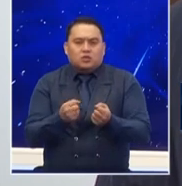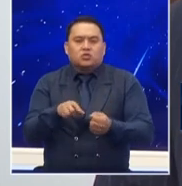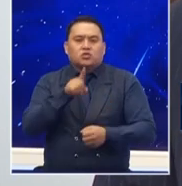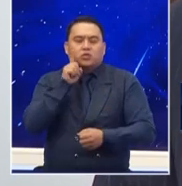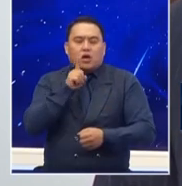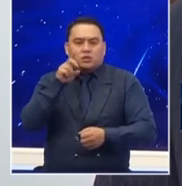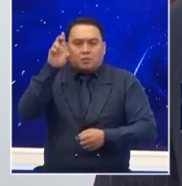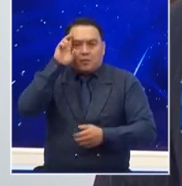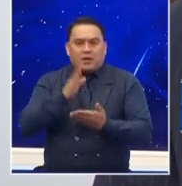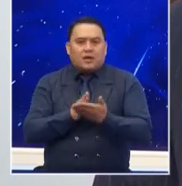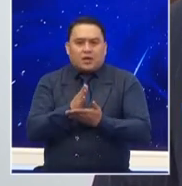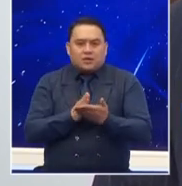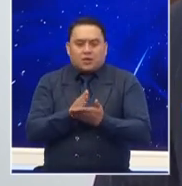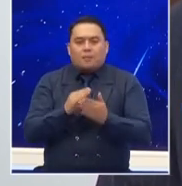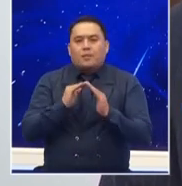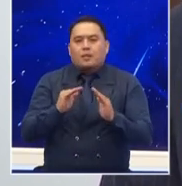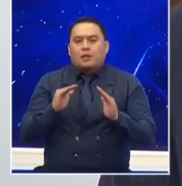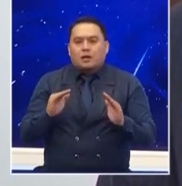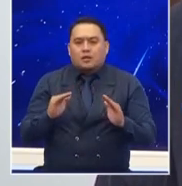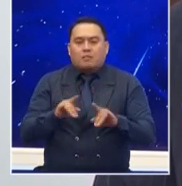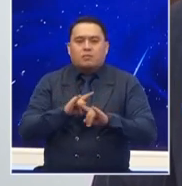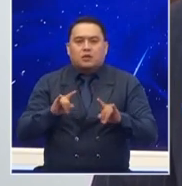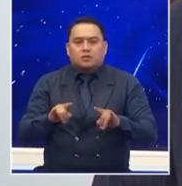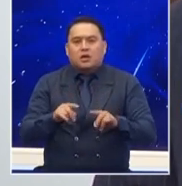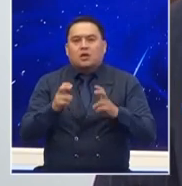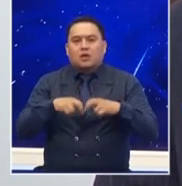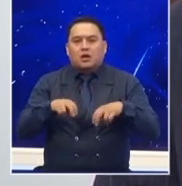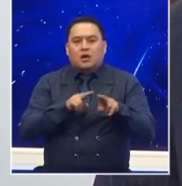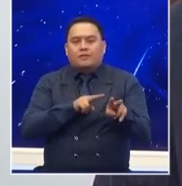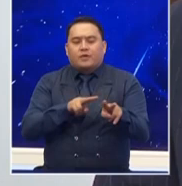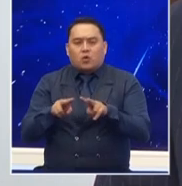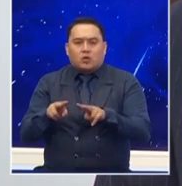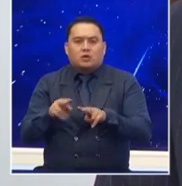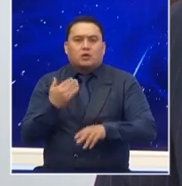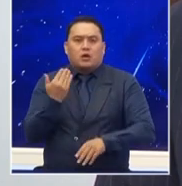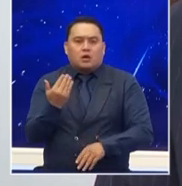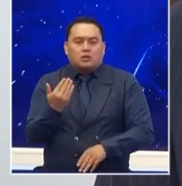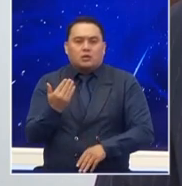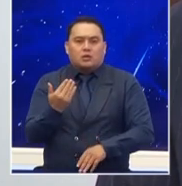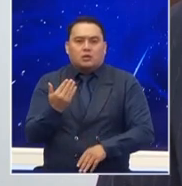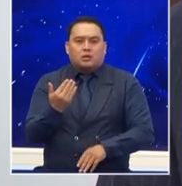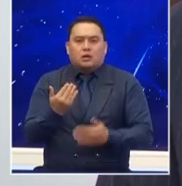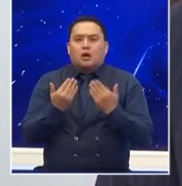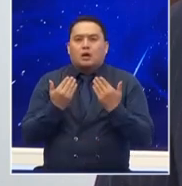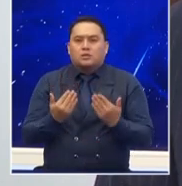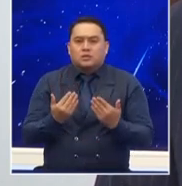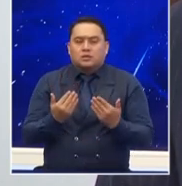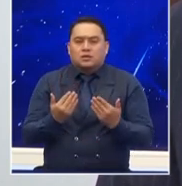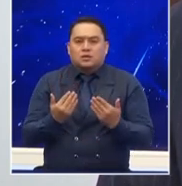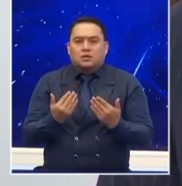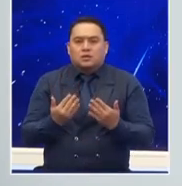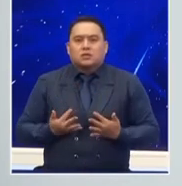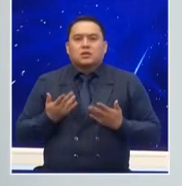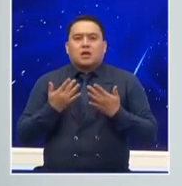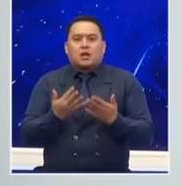мемлекеттік қызметте жүргендер үшін балаларын балабақшада қараған, олардың да қазіргі кейінгі талапқа